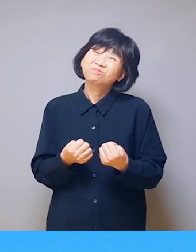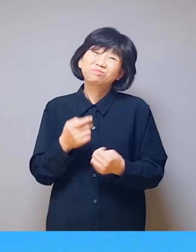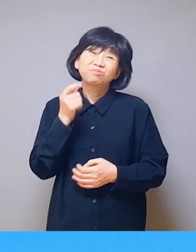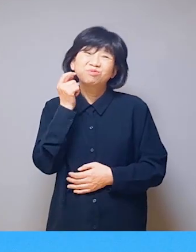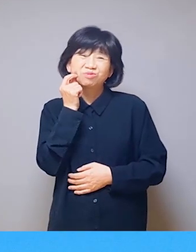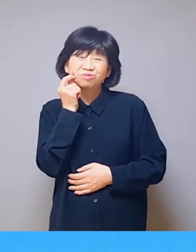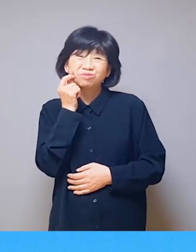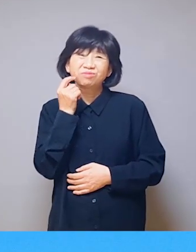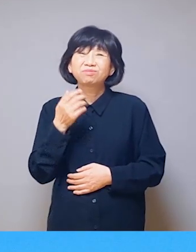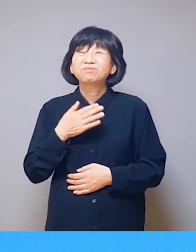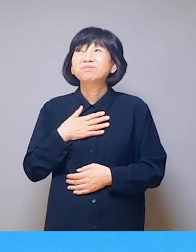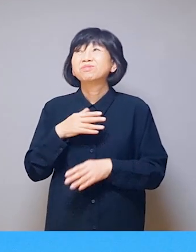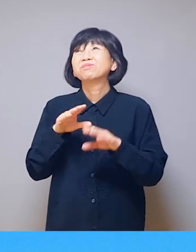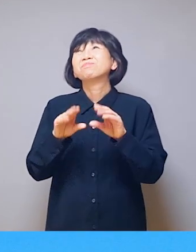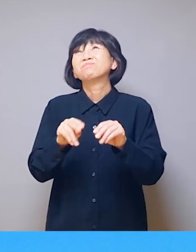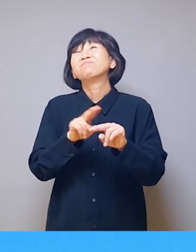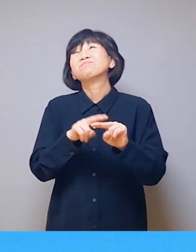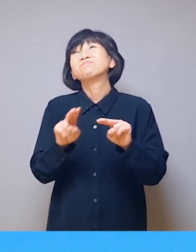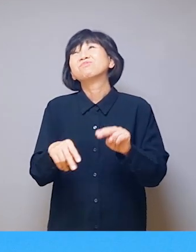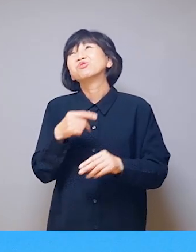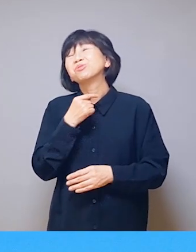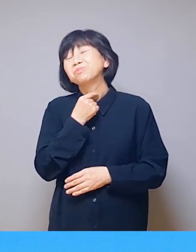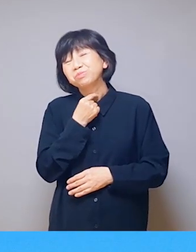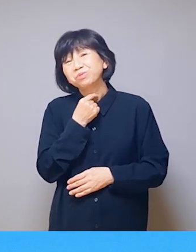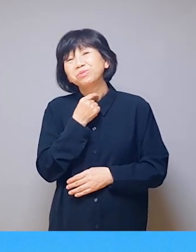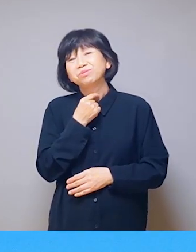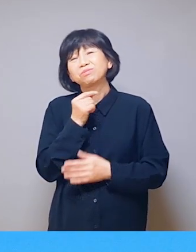저 그만하게, 저 좀 내버려 두세요.